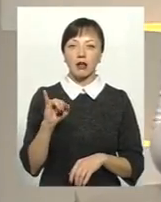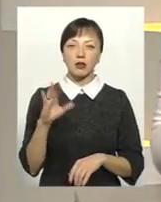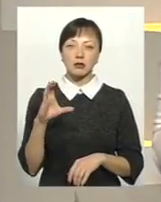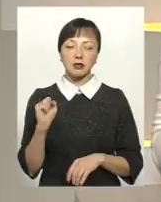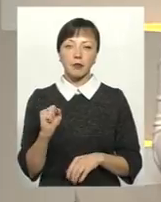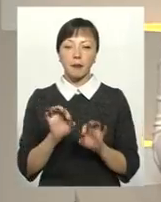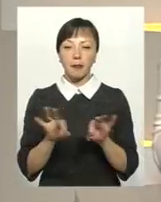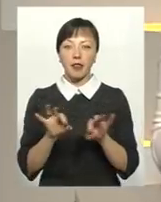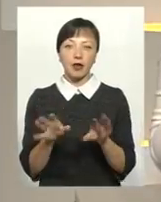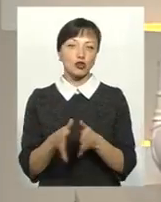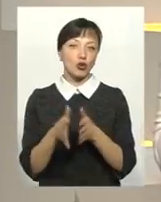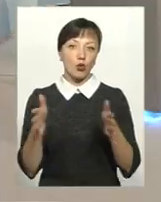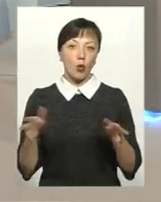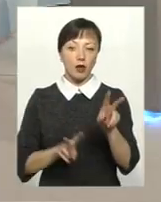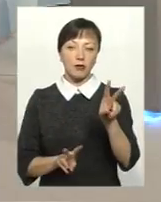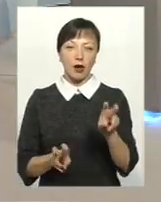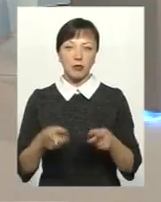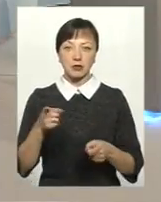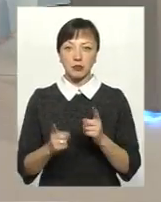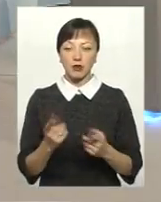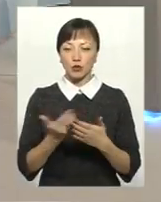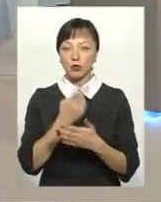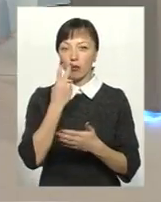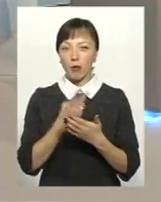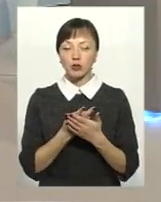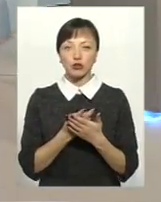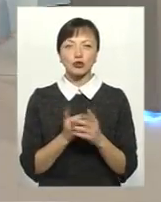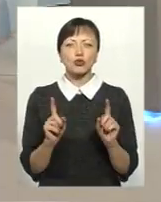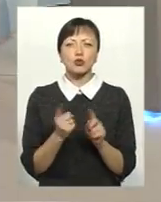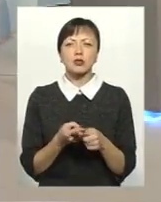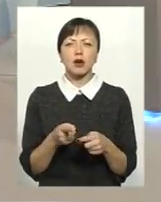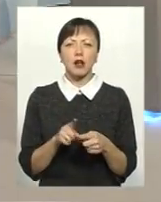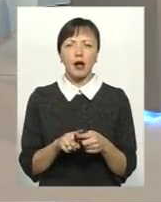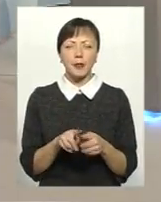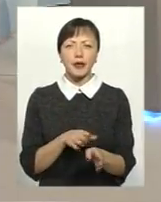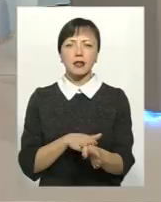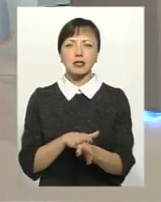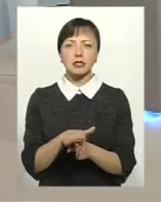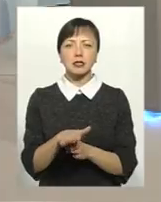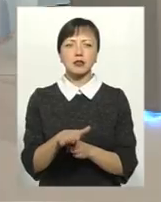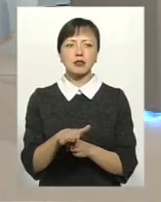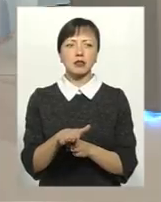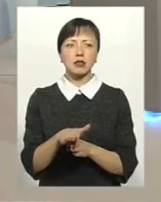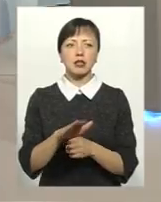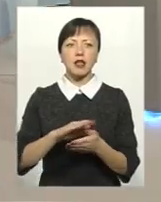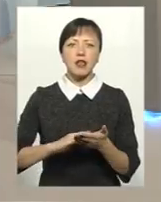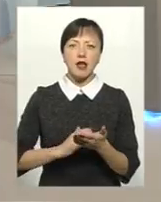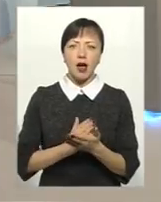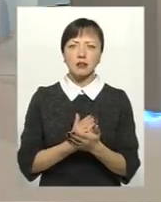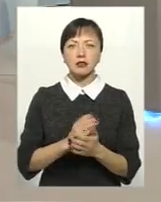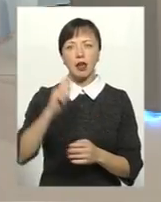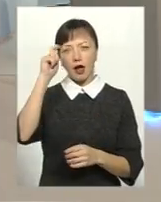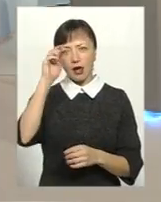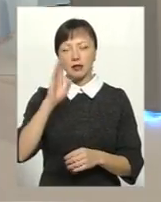така дуже широка тема, насправді ми сюжети зараз побачили, що ж таке реалізація якісних